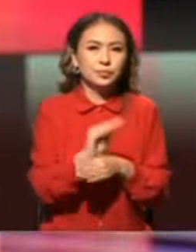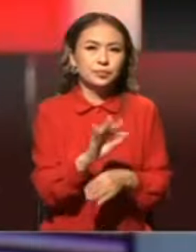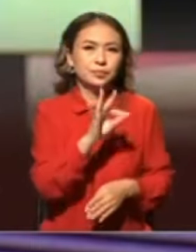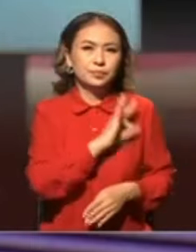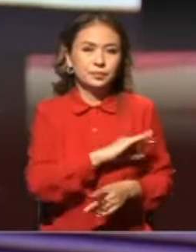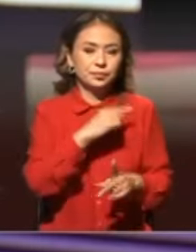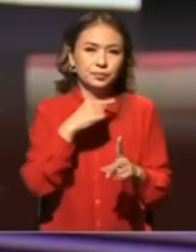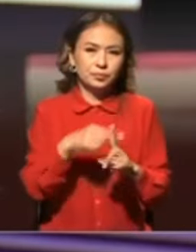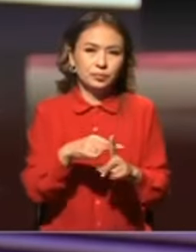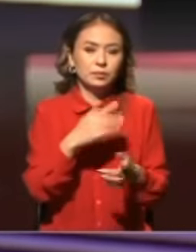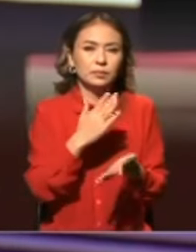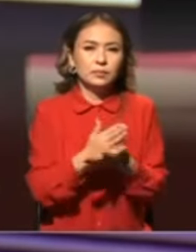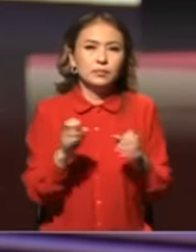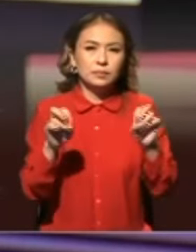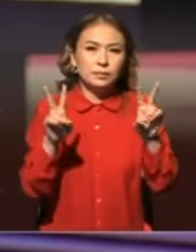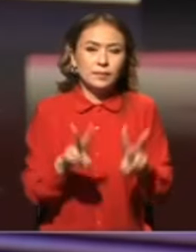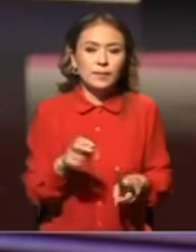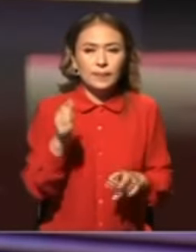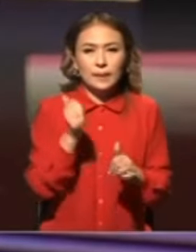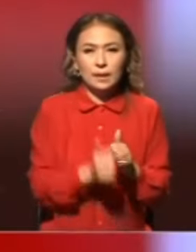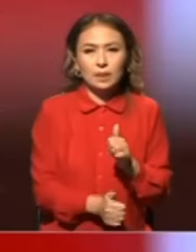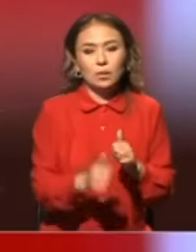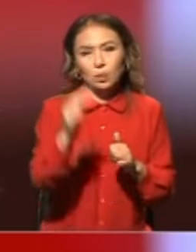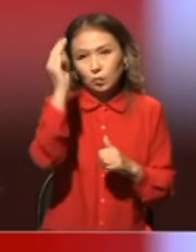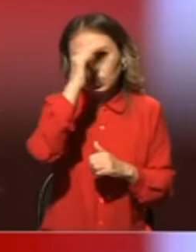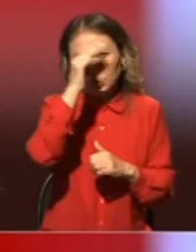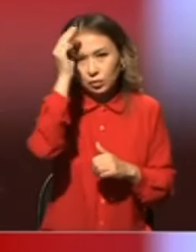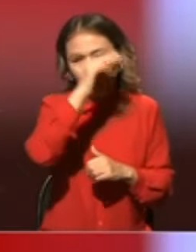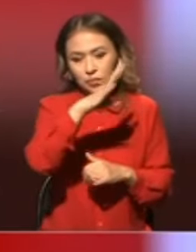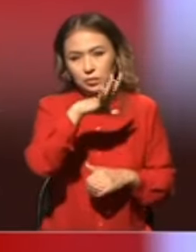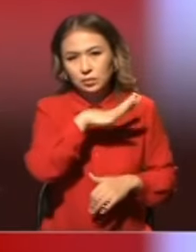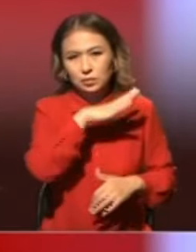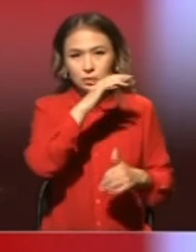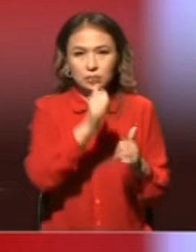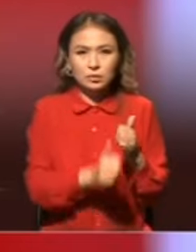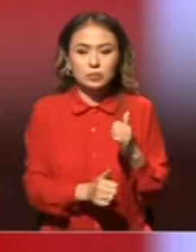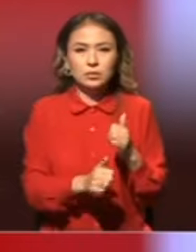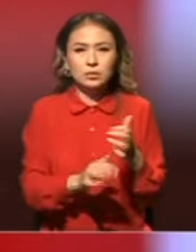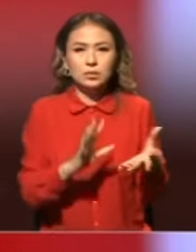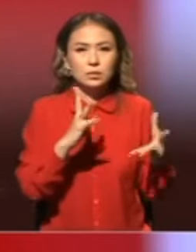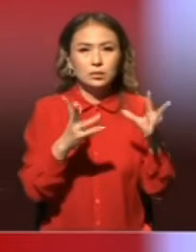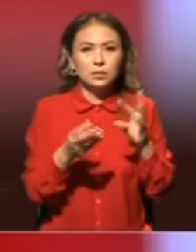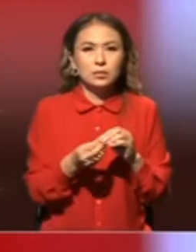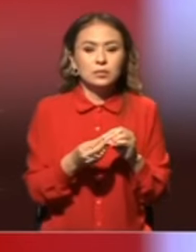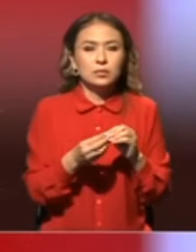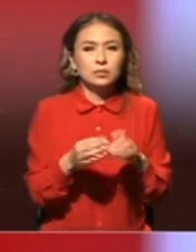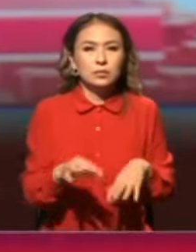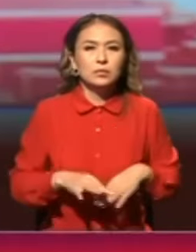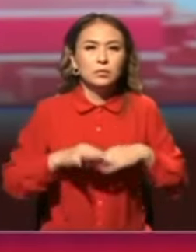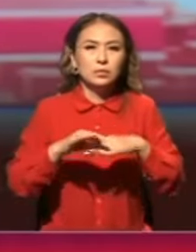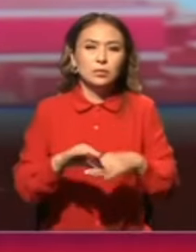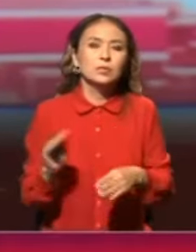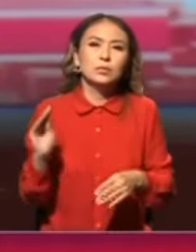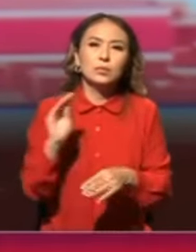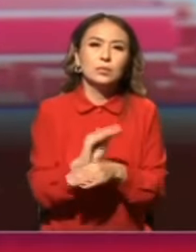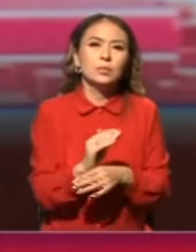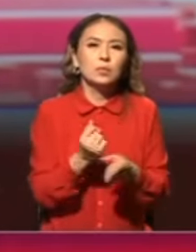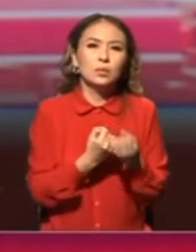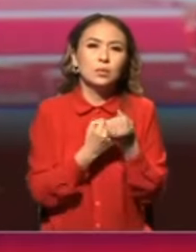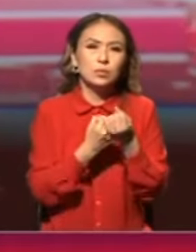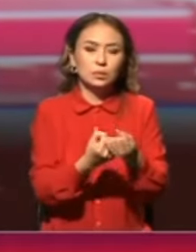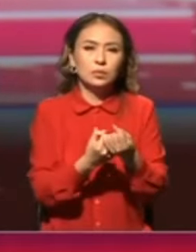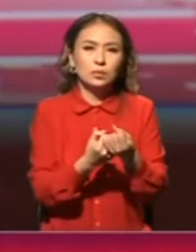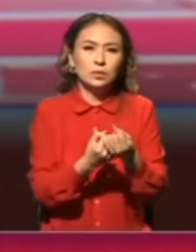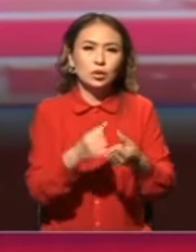айтайын. Сол жердің мамандары әр жаңағы оқыған адаммен, әр жаңа ісін жүргізіп отқан адаммен қосымша қолдау,